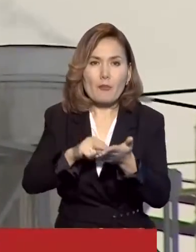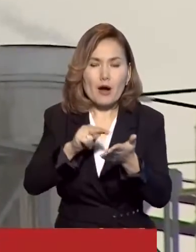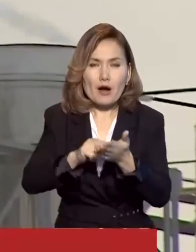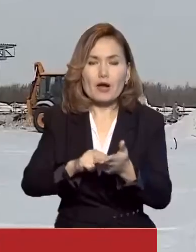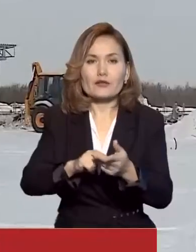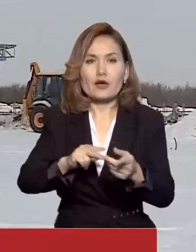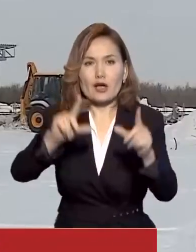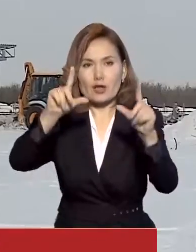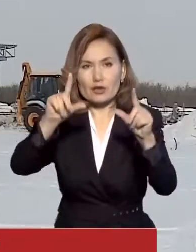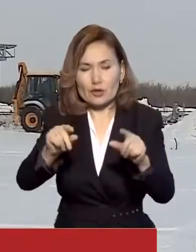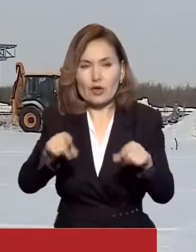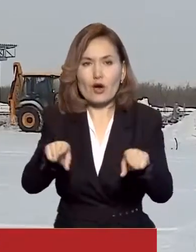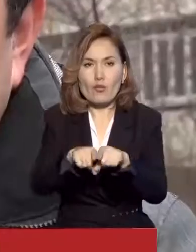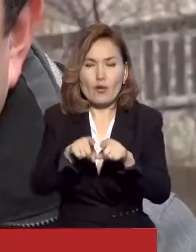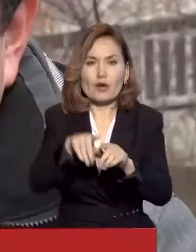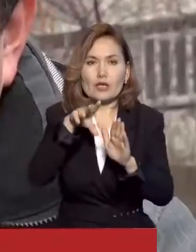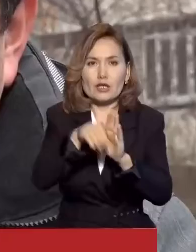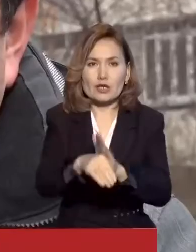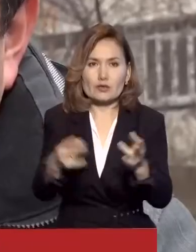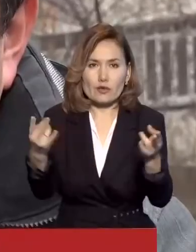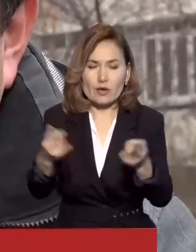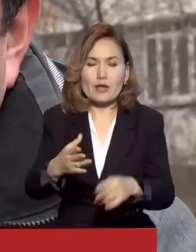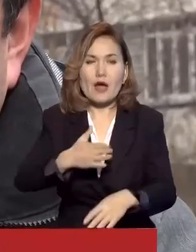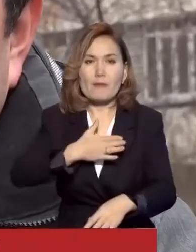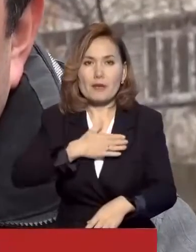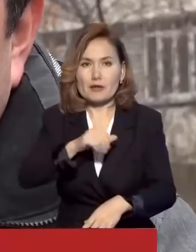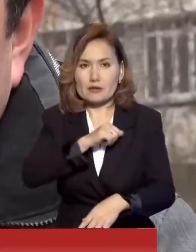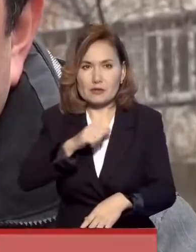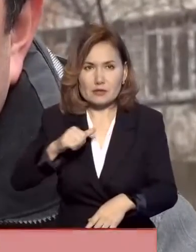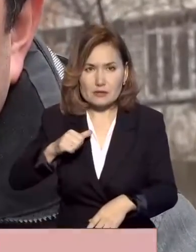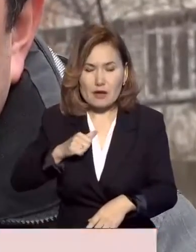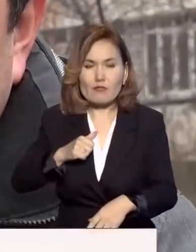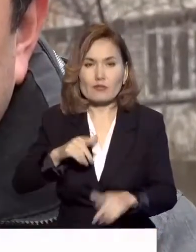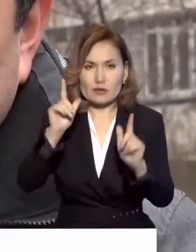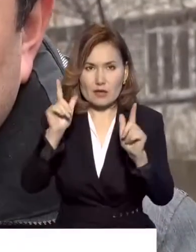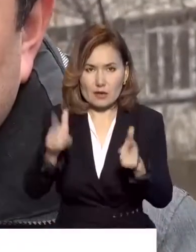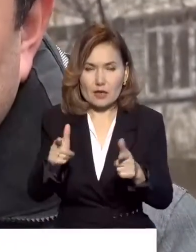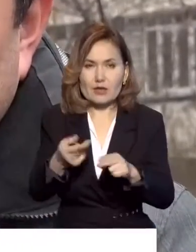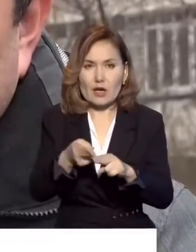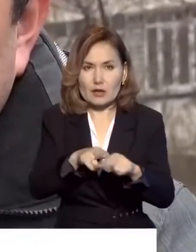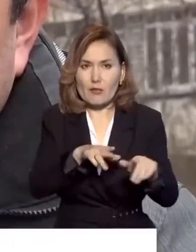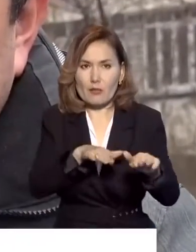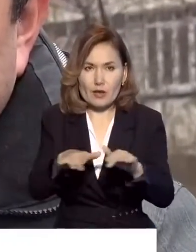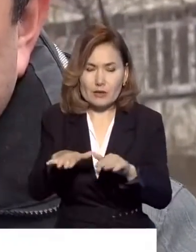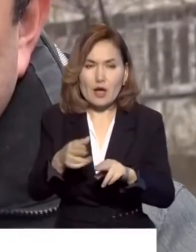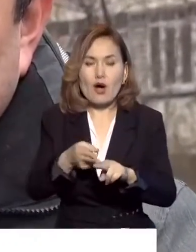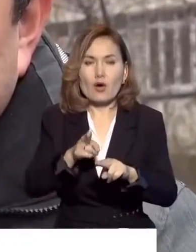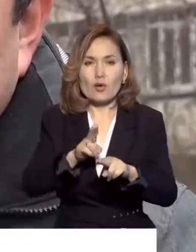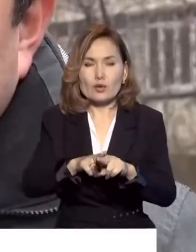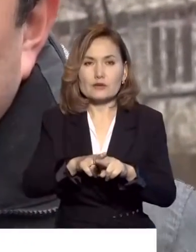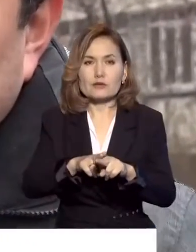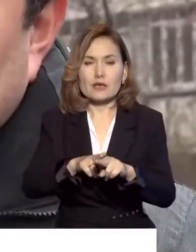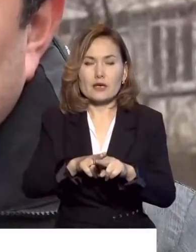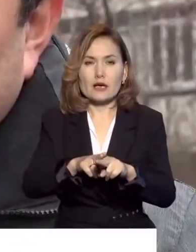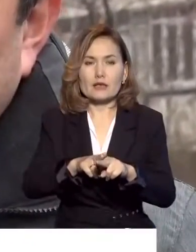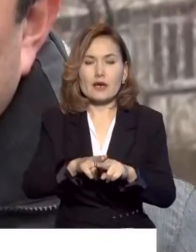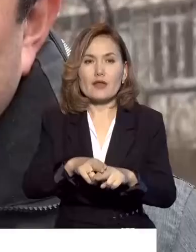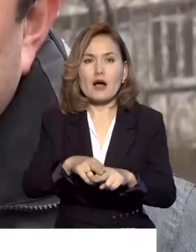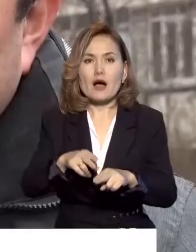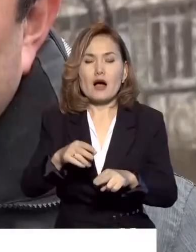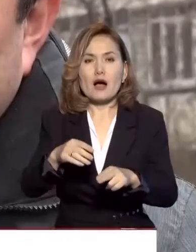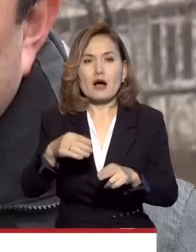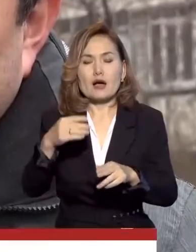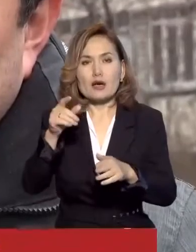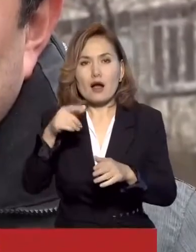өсуін шектеу тетіктерін енгізу қажет. Мен өз басым қолдаймын бұл процесті. Неге? Өйткені ол жерде сатушы мен сатып